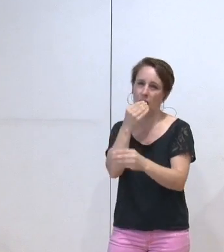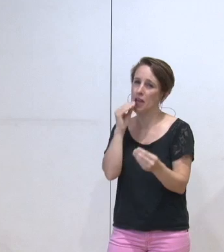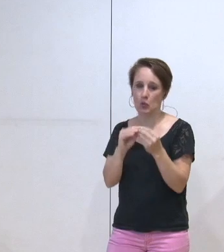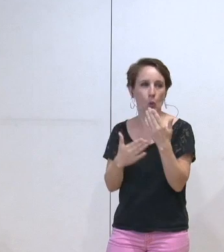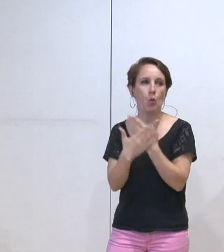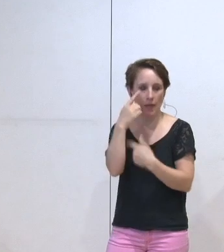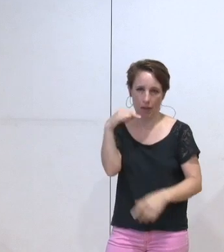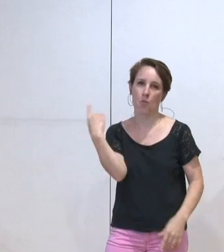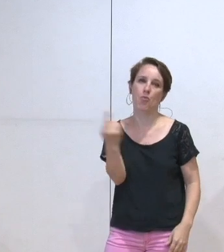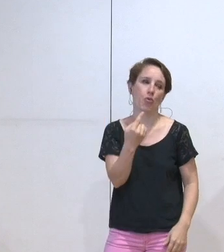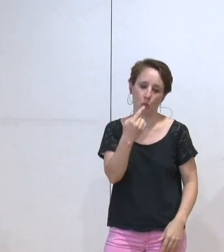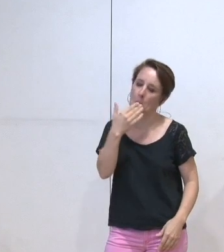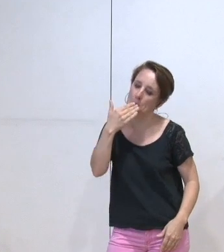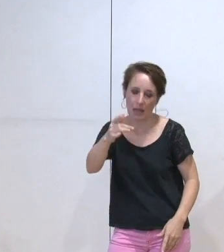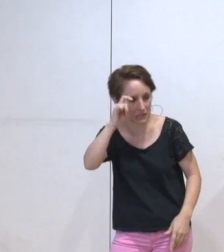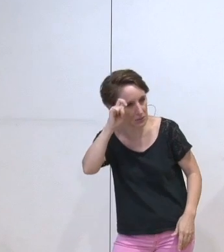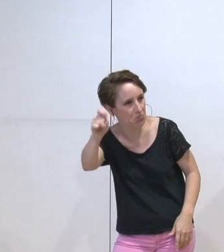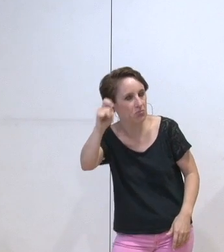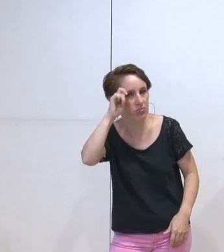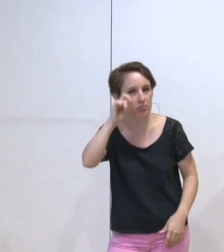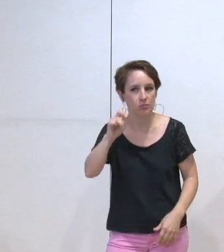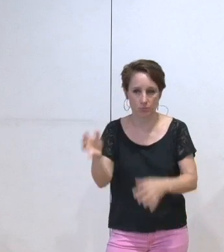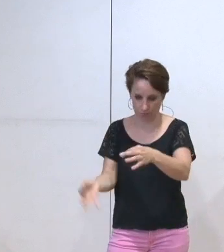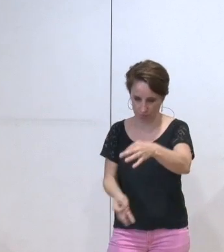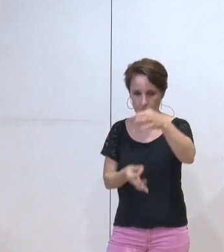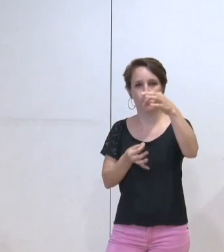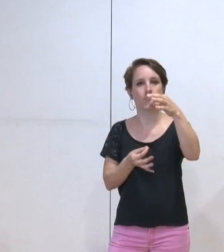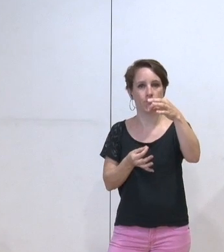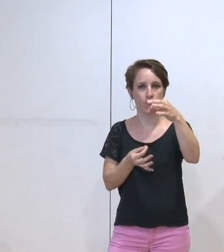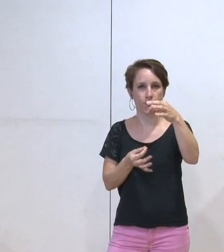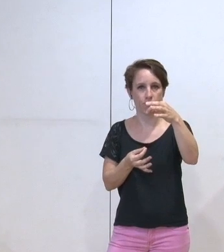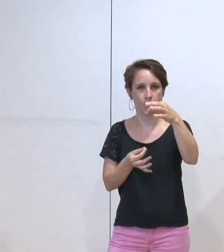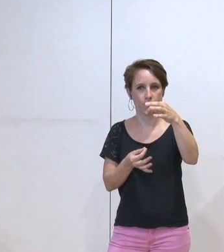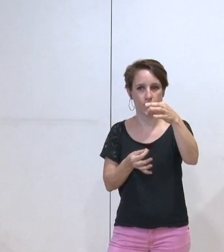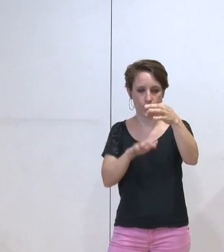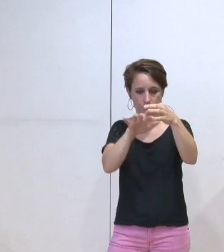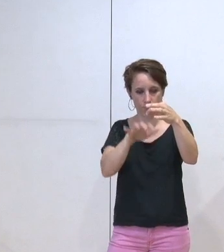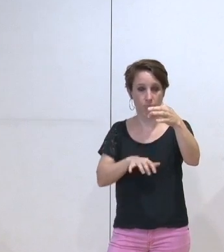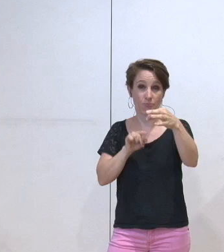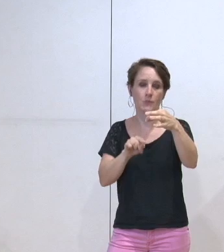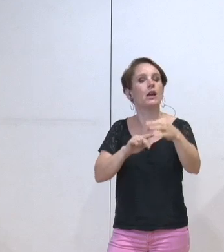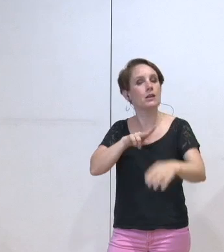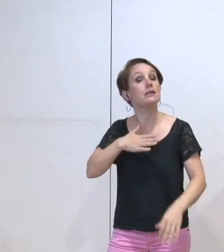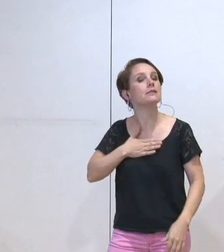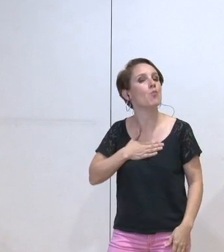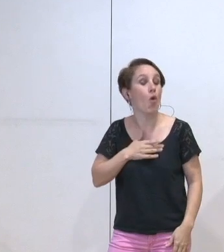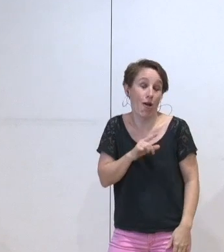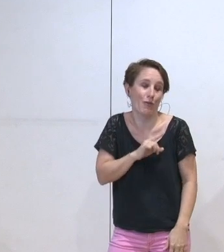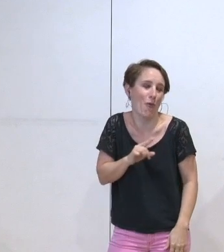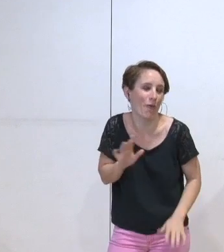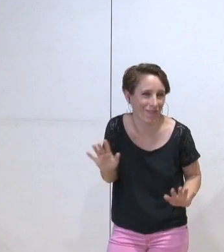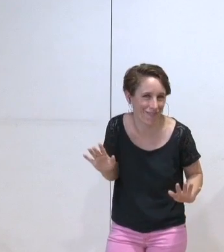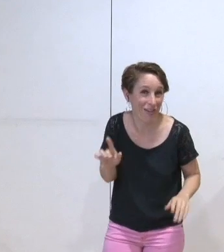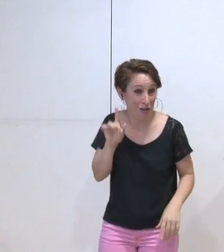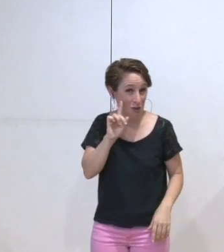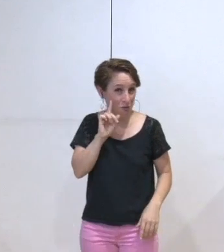nous tous cette anecdote ce n'est pas la mienne surait pu également